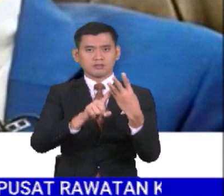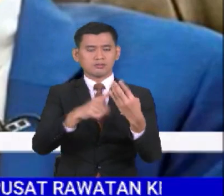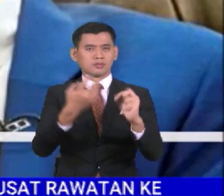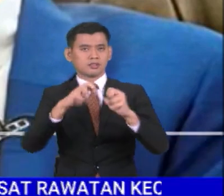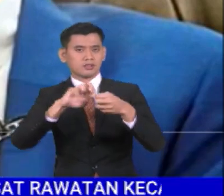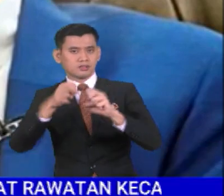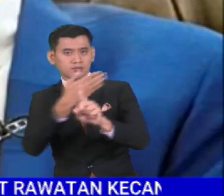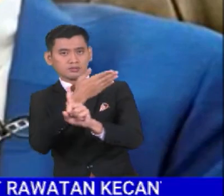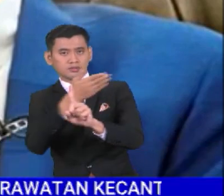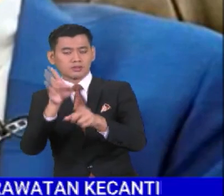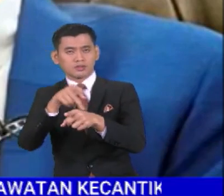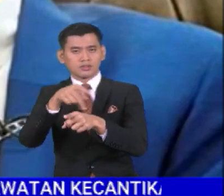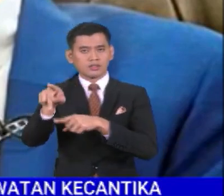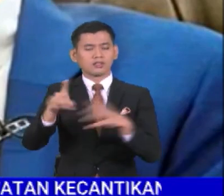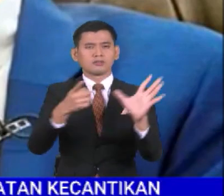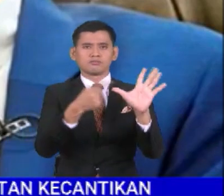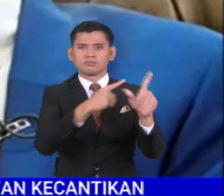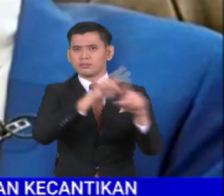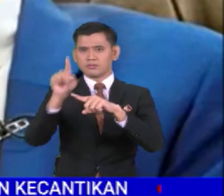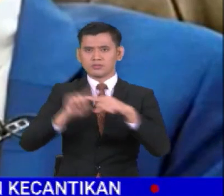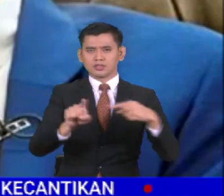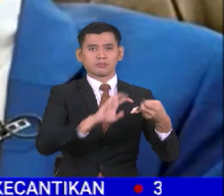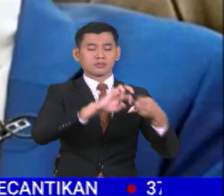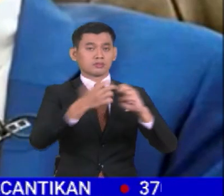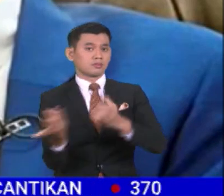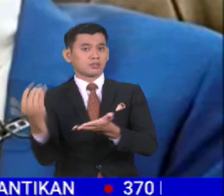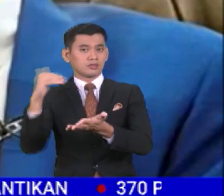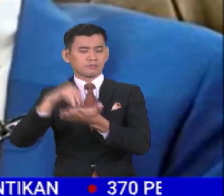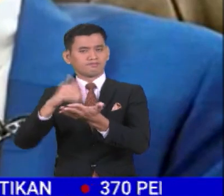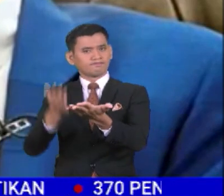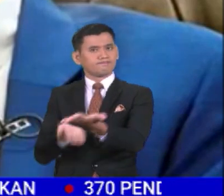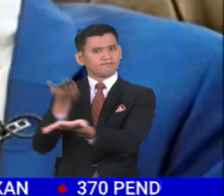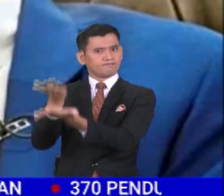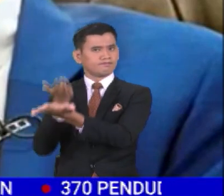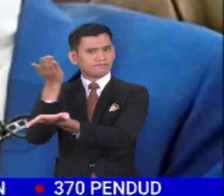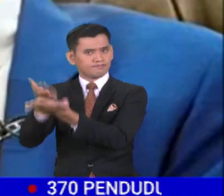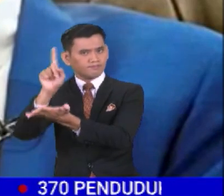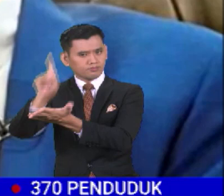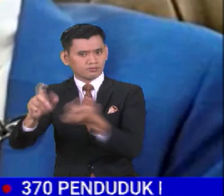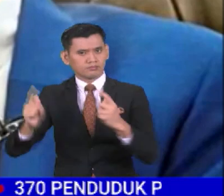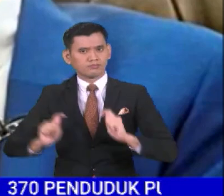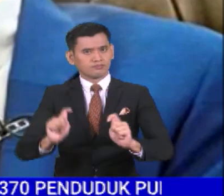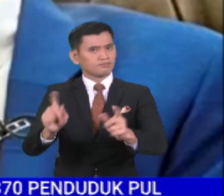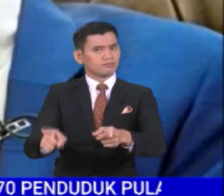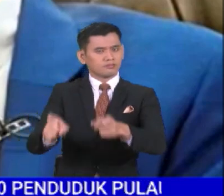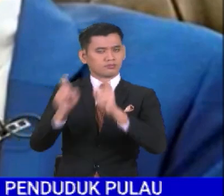berbaur hasutan. Turut dikemukakan beberapa syor untuk tindakan susulan.